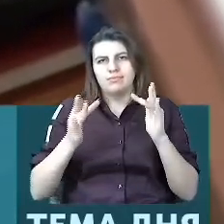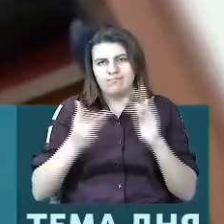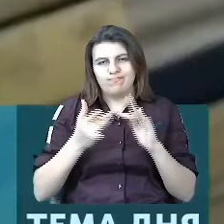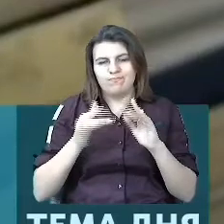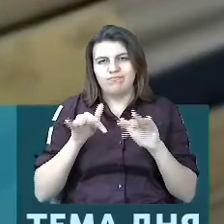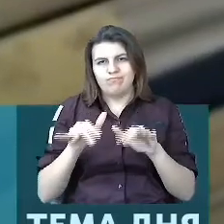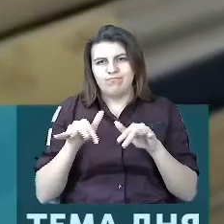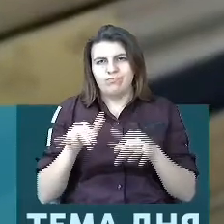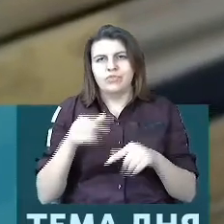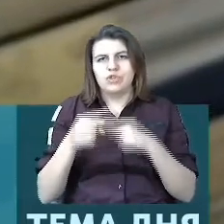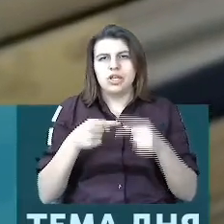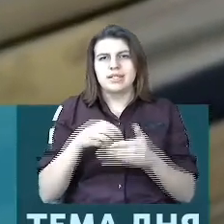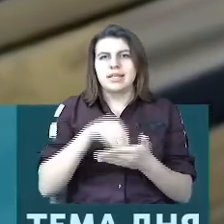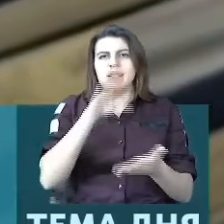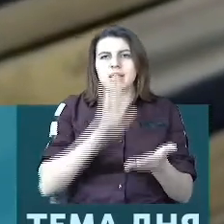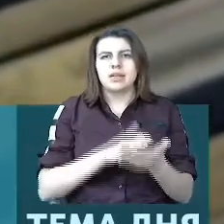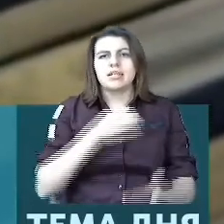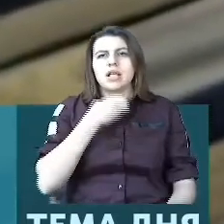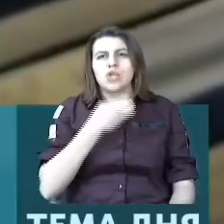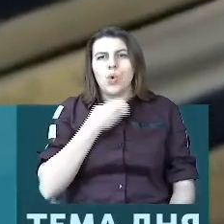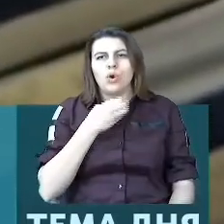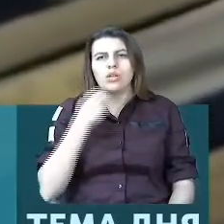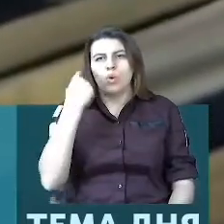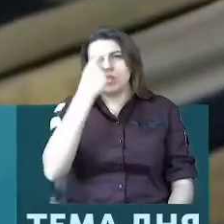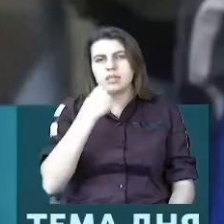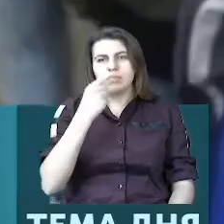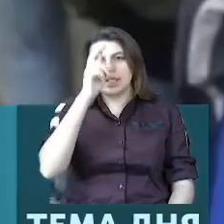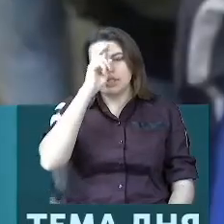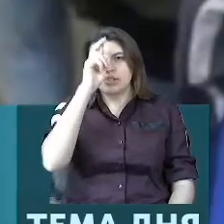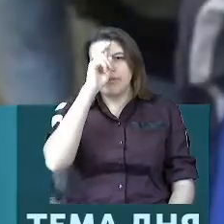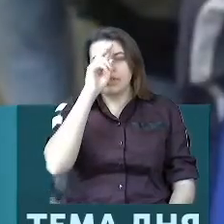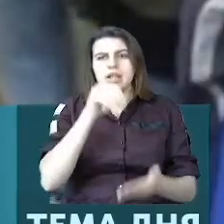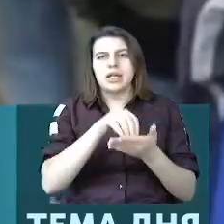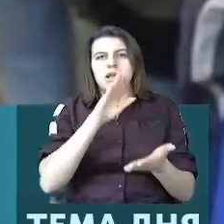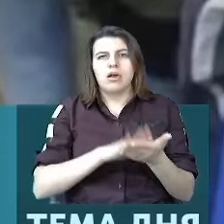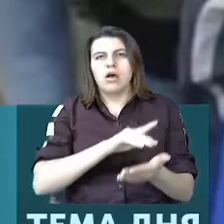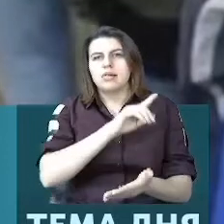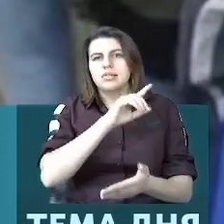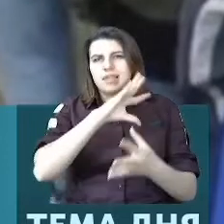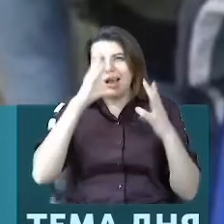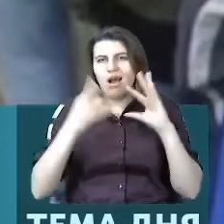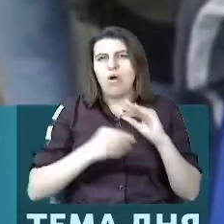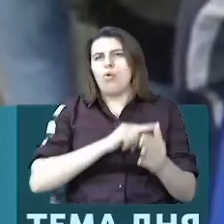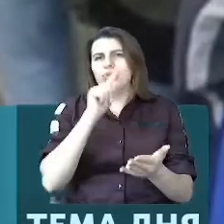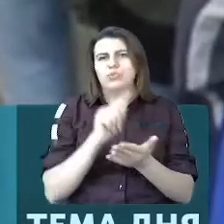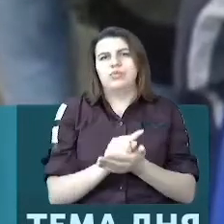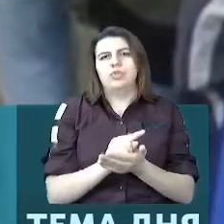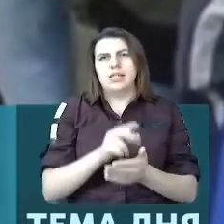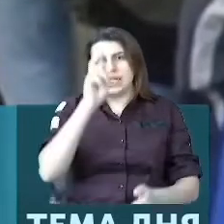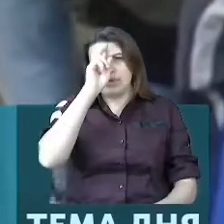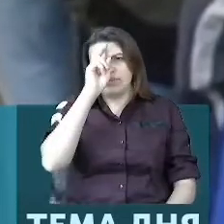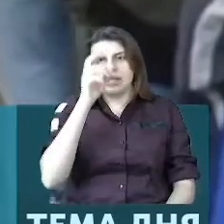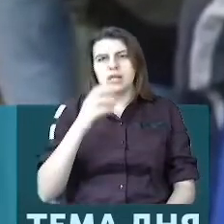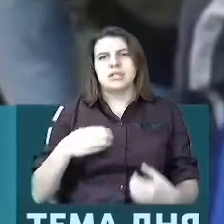через реєстр застрахованих осіб Державного реєстру загальнообов'язкового державного соціального страхування. виконання. 40-годинна